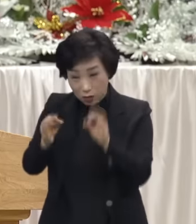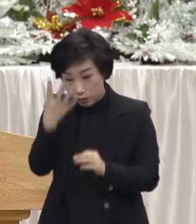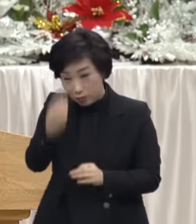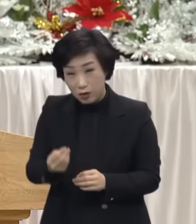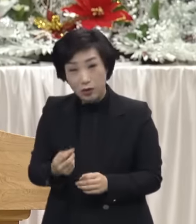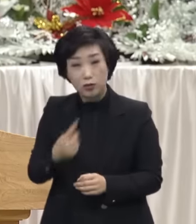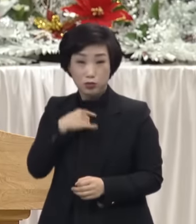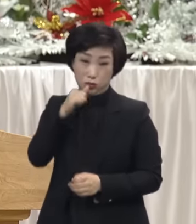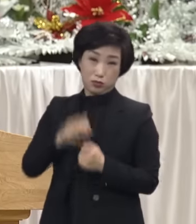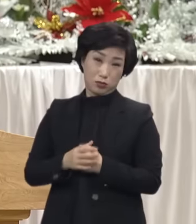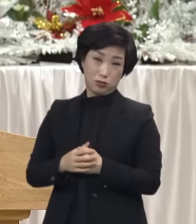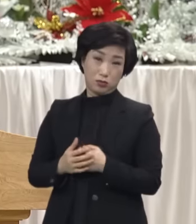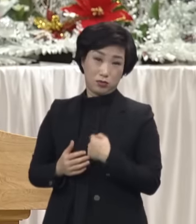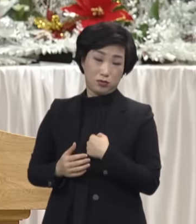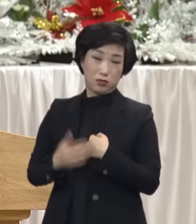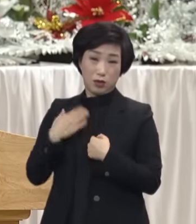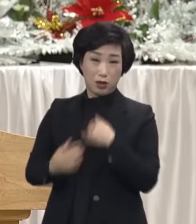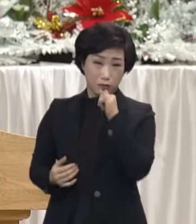여러분,